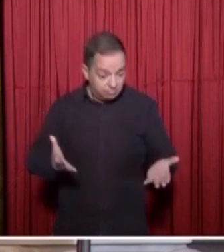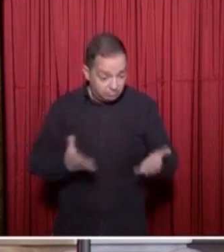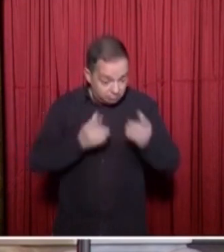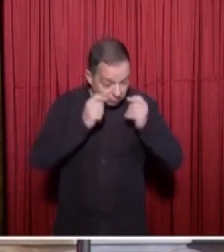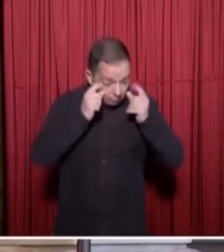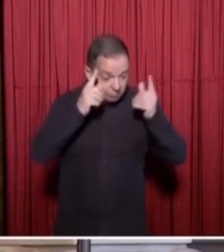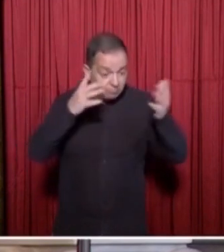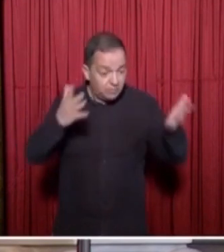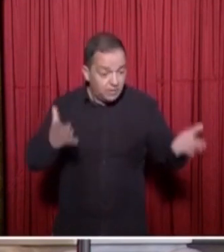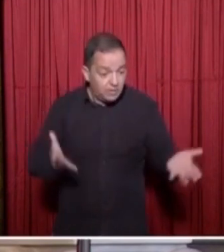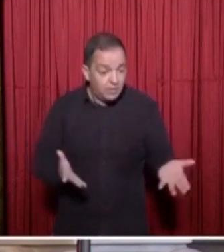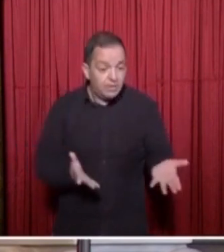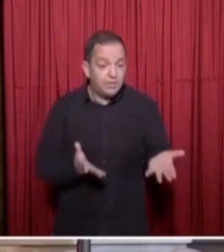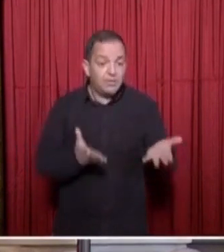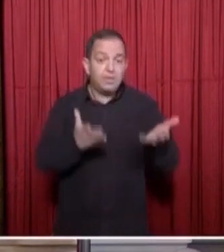αν